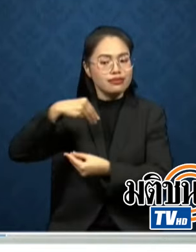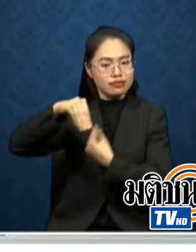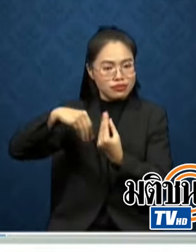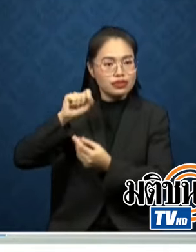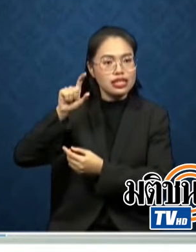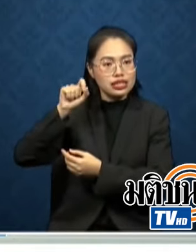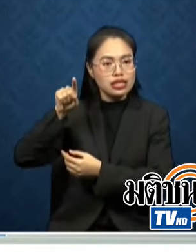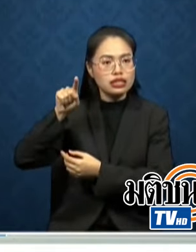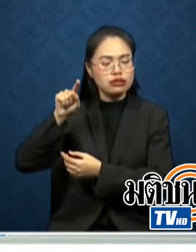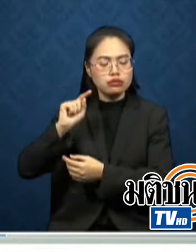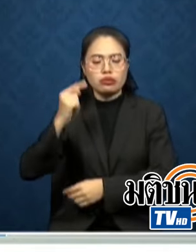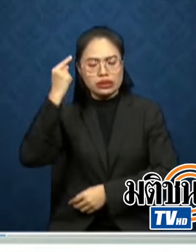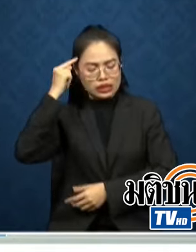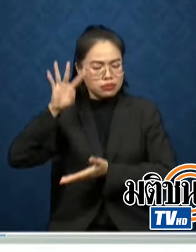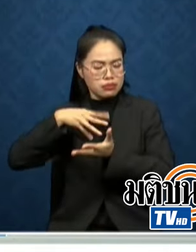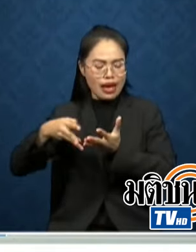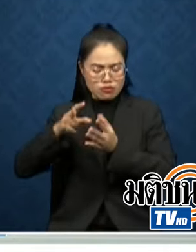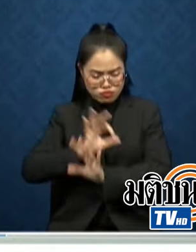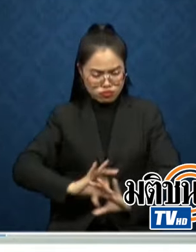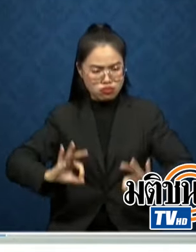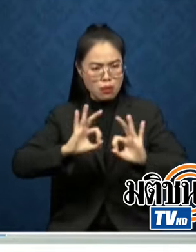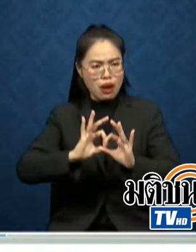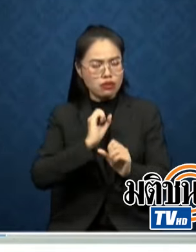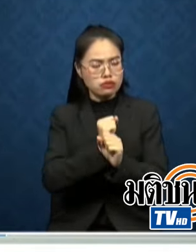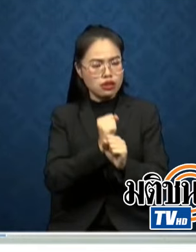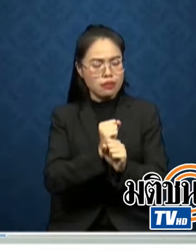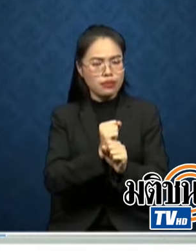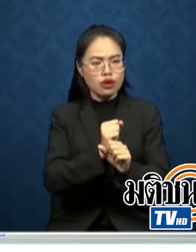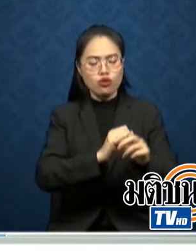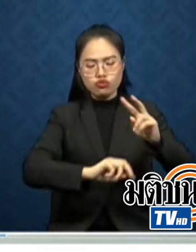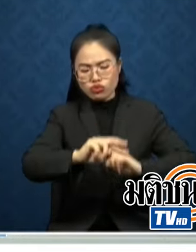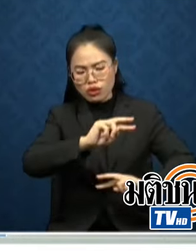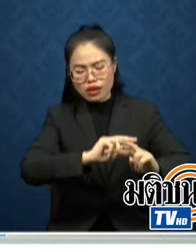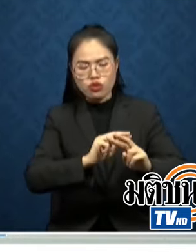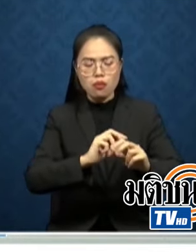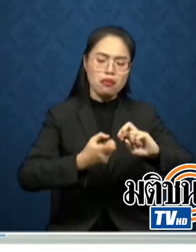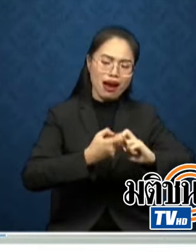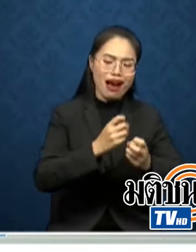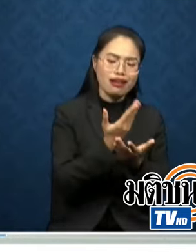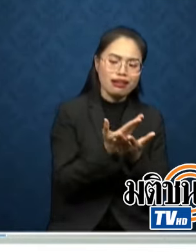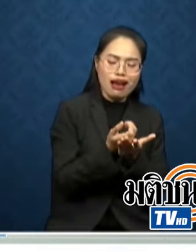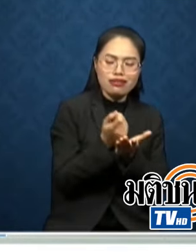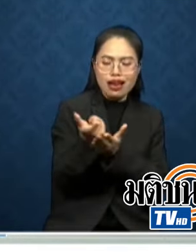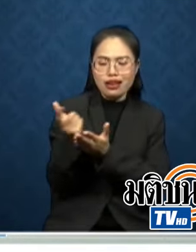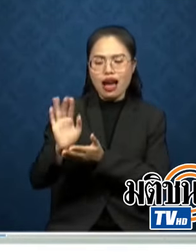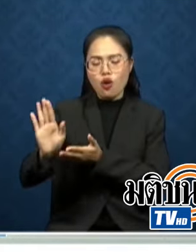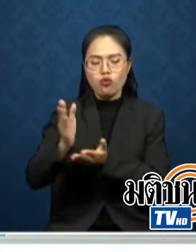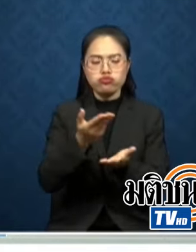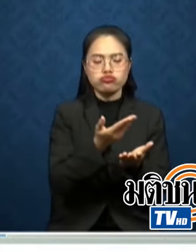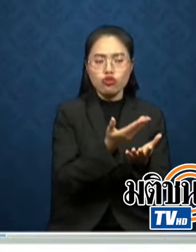ครับอันนี้ก็รัฐบาลเราก็ให้ความสำคัญนะครับไม่ว่าเป็นลดเรื่องของการลดค่าใช้จ่ายนะครับเรื่องของราค